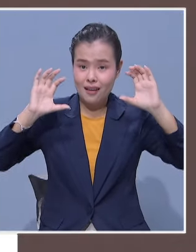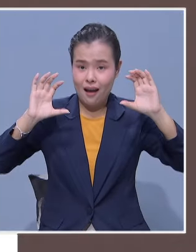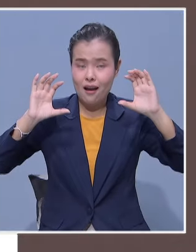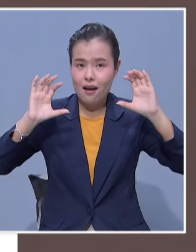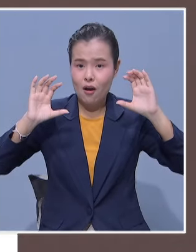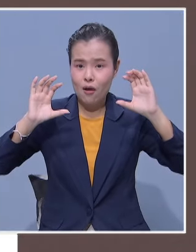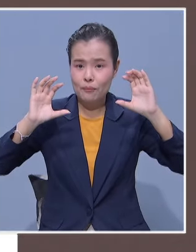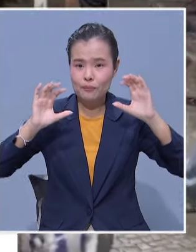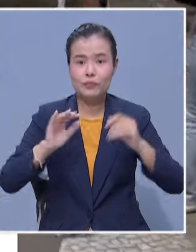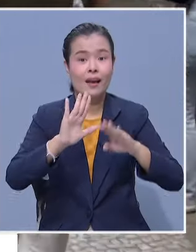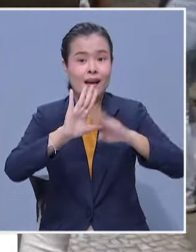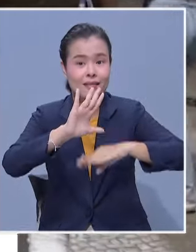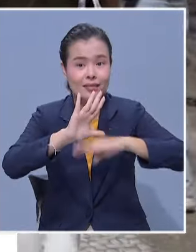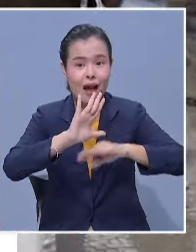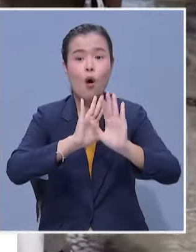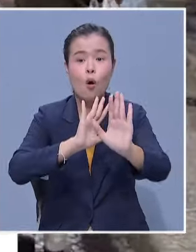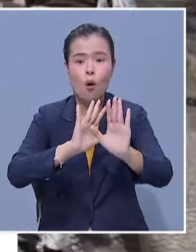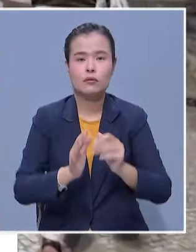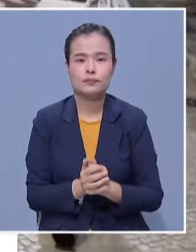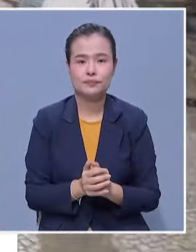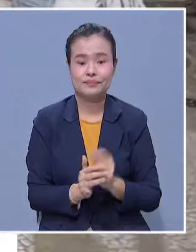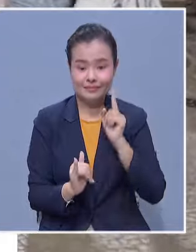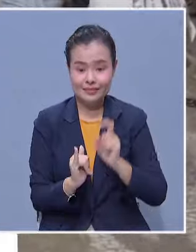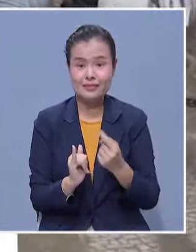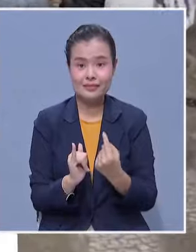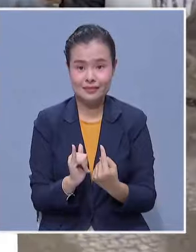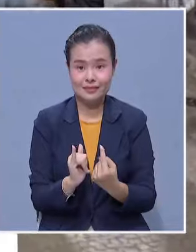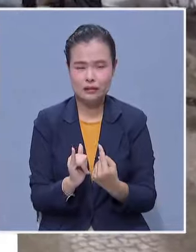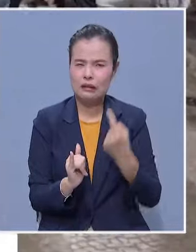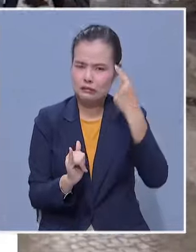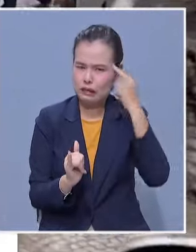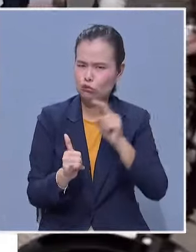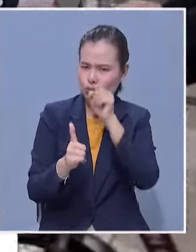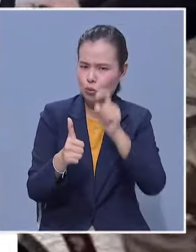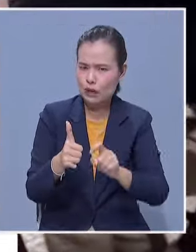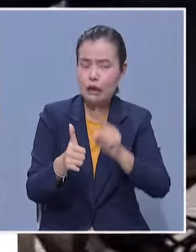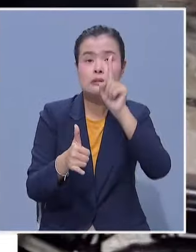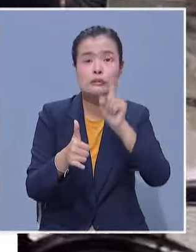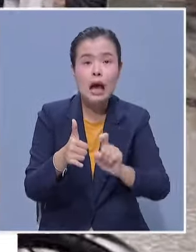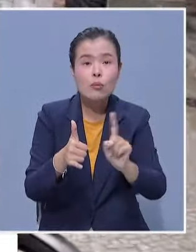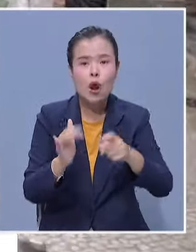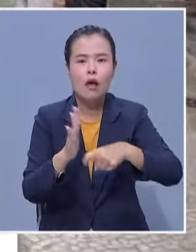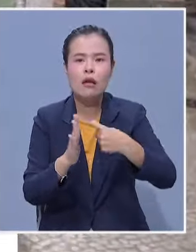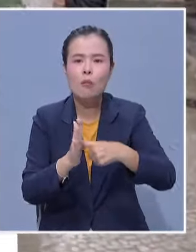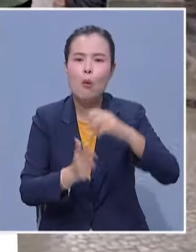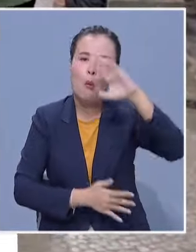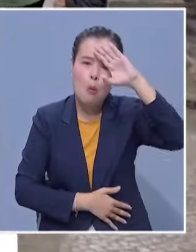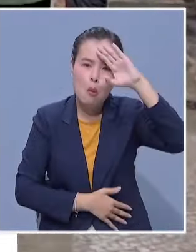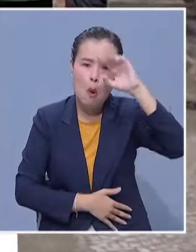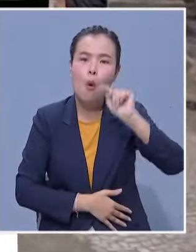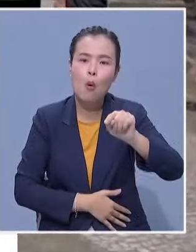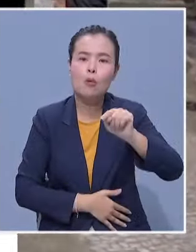าทางตอนใต้ของประเทศโดยผู้เสียชีวิตรายนี้เป็นผู้ต้องสงสัยว่าเสียชีวิตจากสาเหตุของโรคไข้โอโ